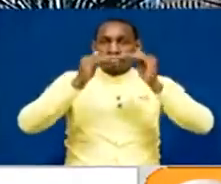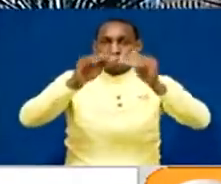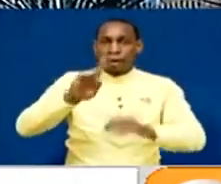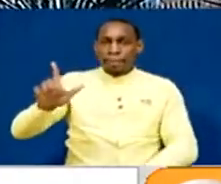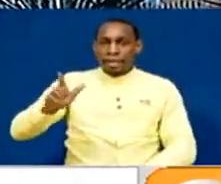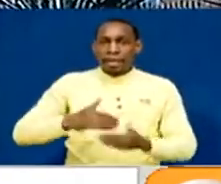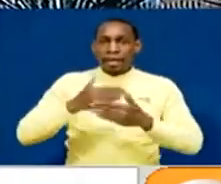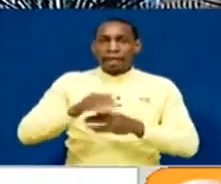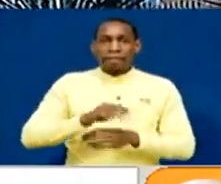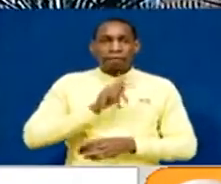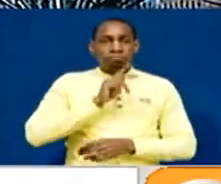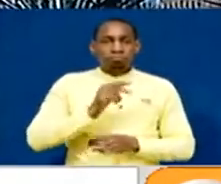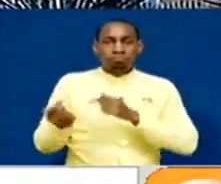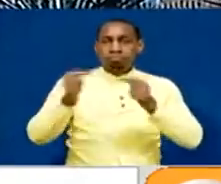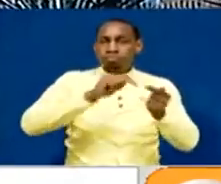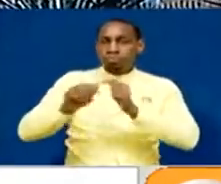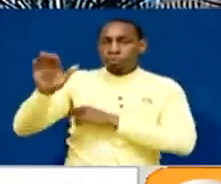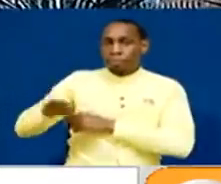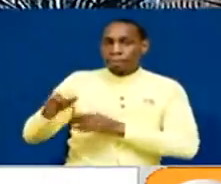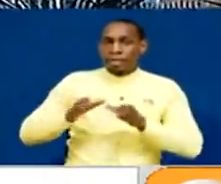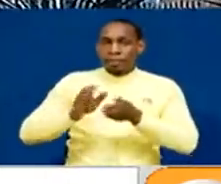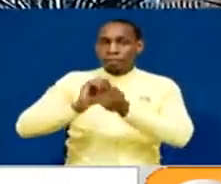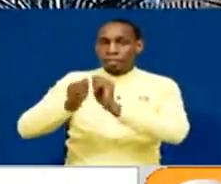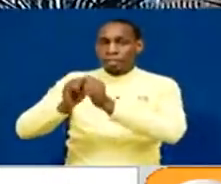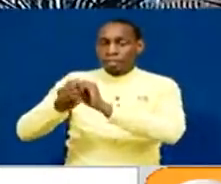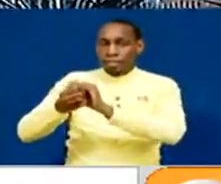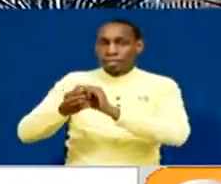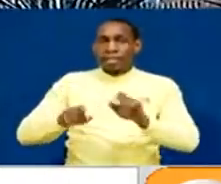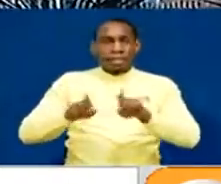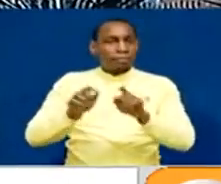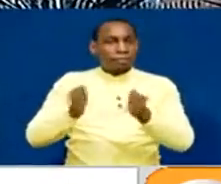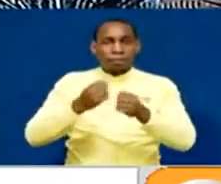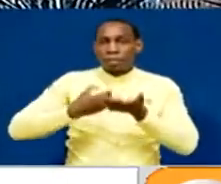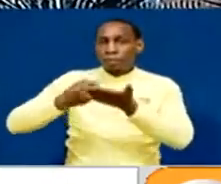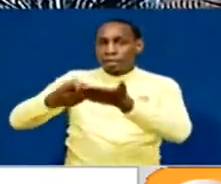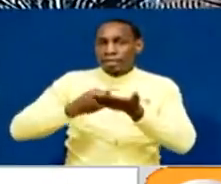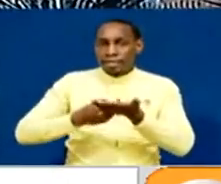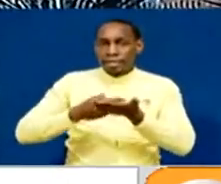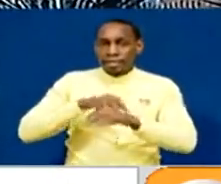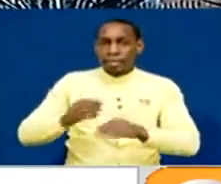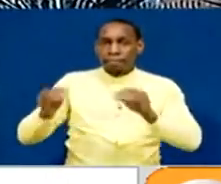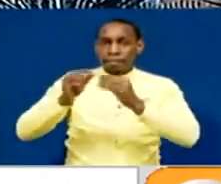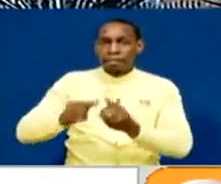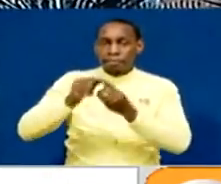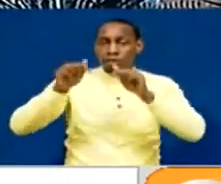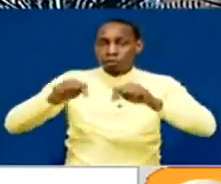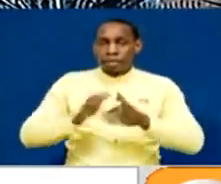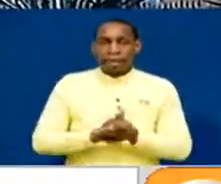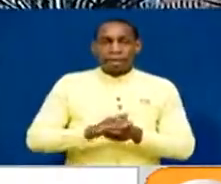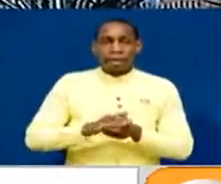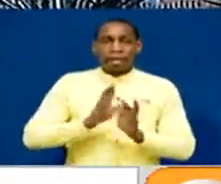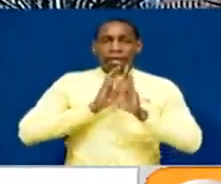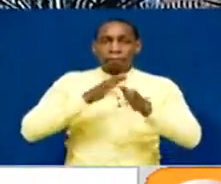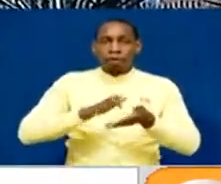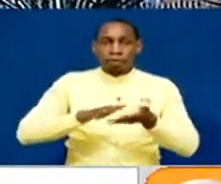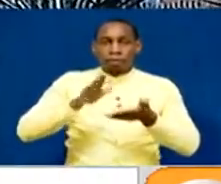kufuatia cheche zilizoibuka bungeni na kusababisha msururu wa marekebisho ambayo hayangejadiliwa kwenye kikao maalum cha hii leo. Tupate